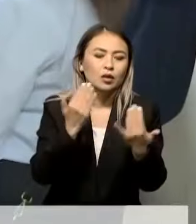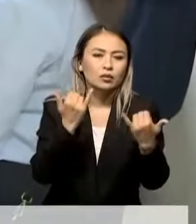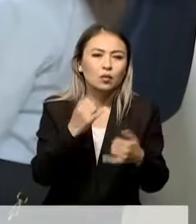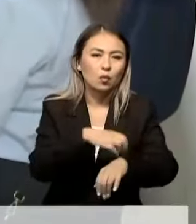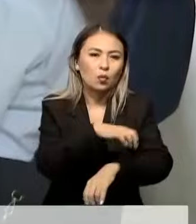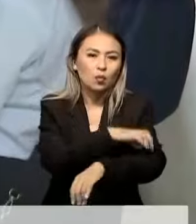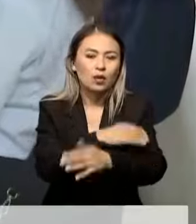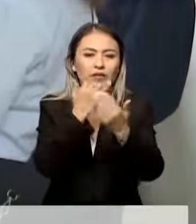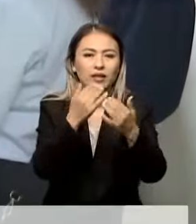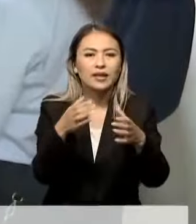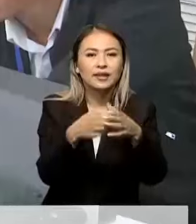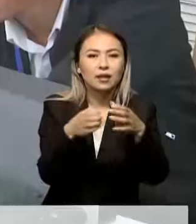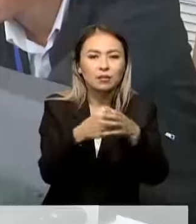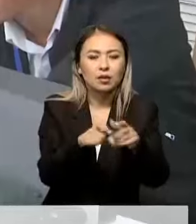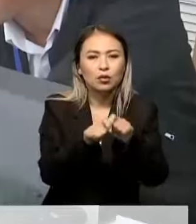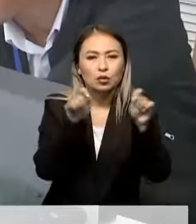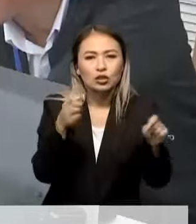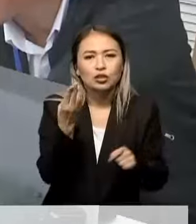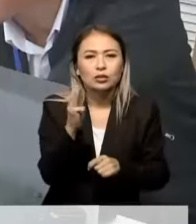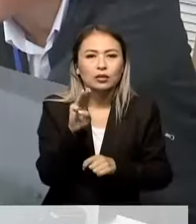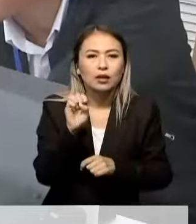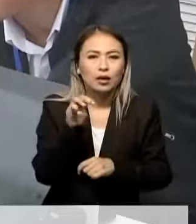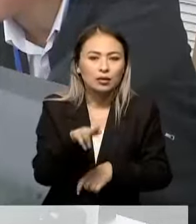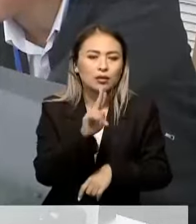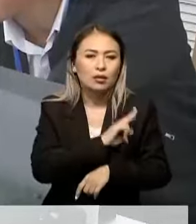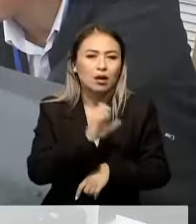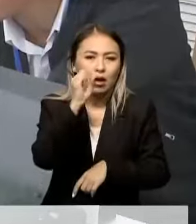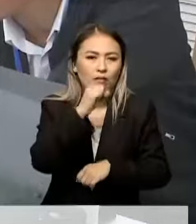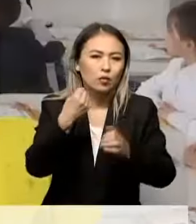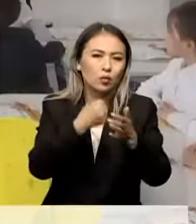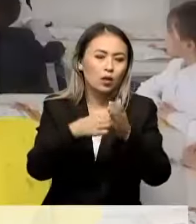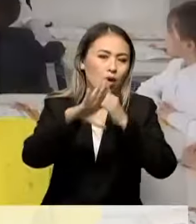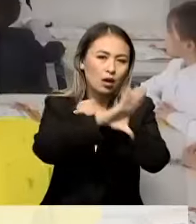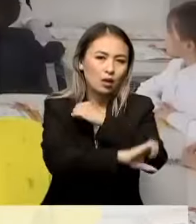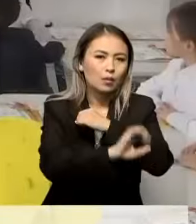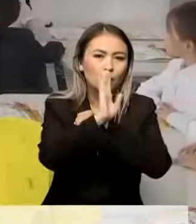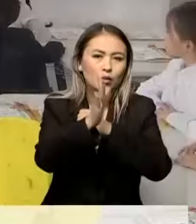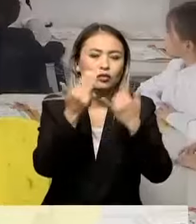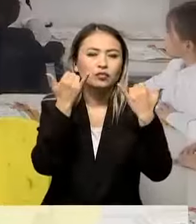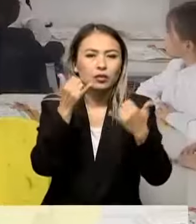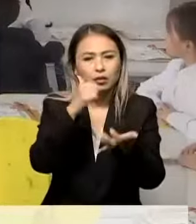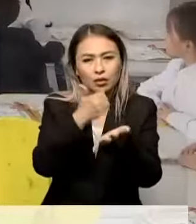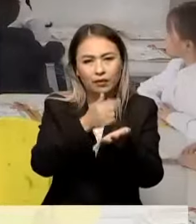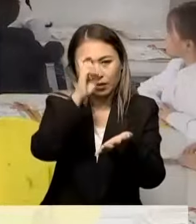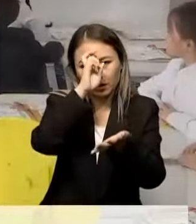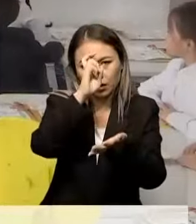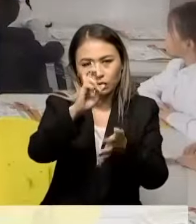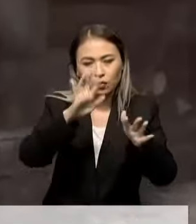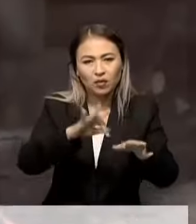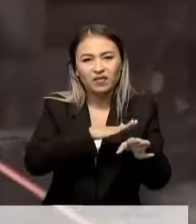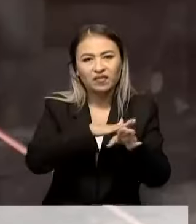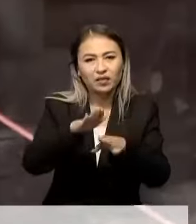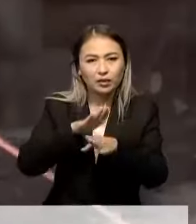оның аумақтық департаменттерін құру, штаттарды жасақтау жұмыстары тамыз айының соңына дейін аяқталады. Бұл туралы бүгін мемлекет басшысының тапсырмаларын орындау